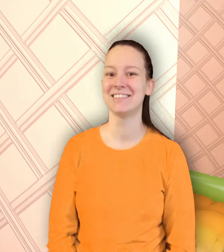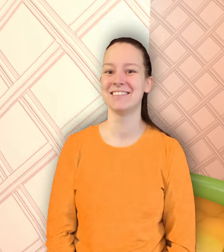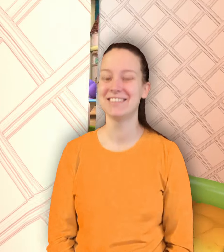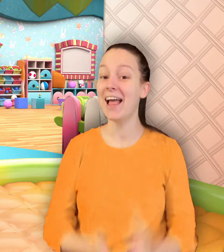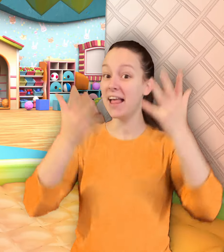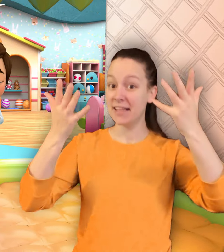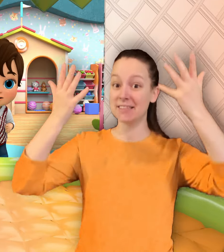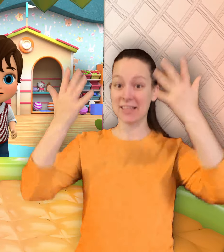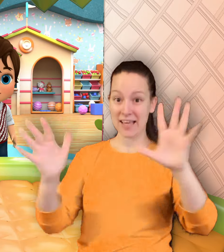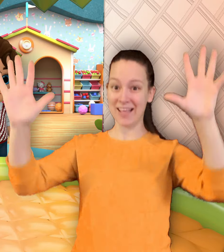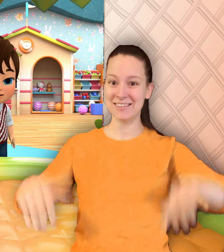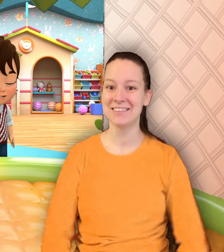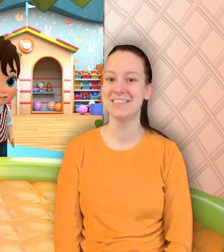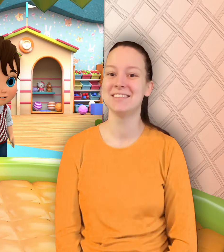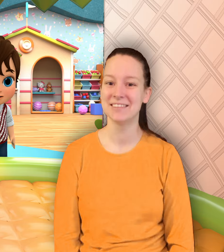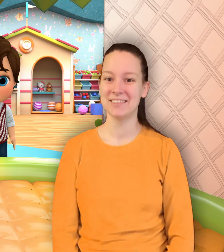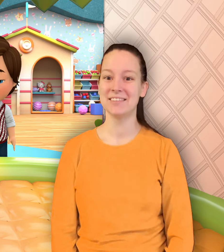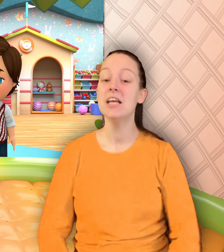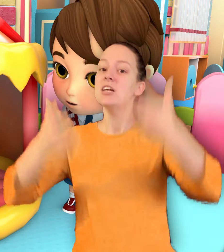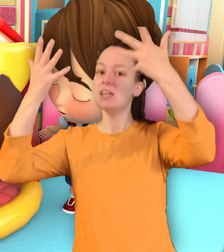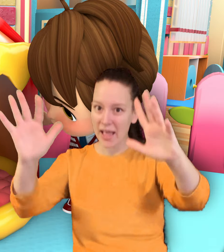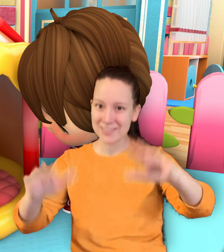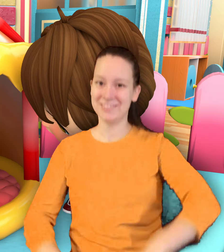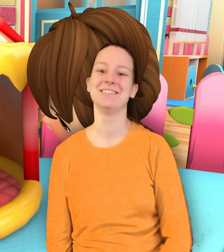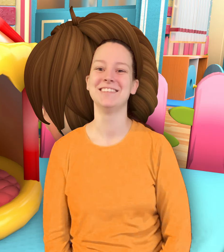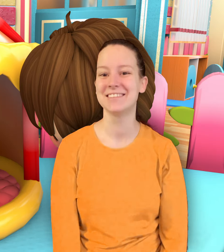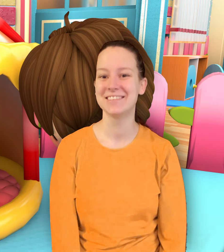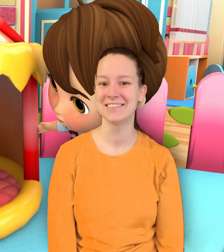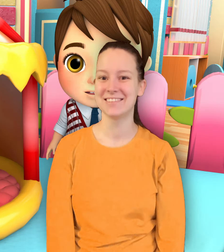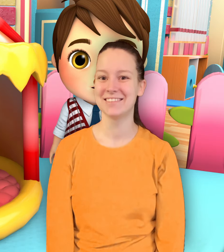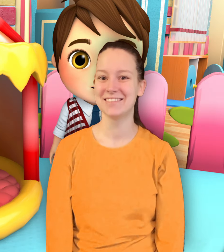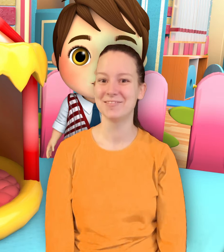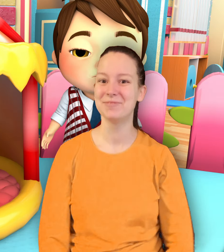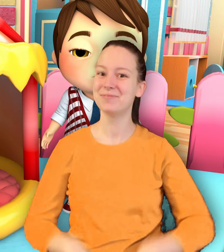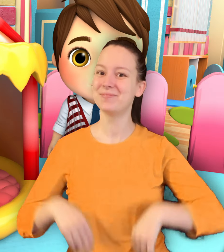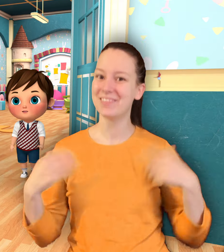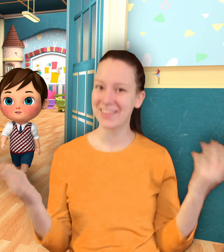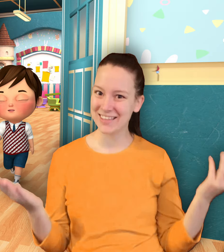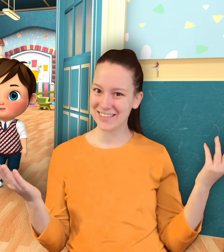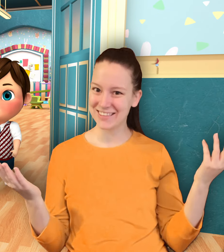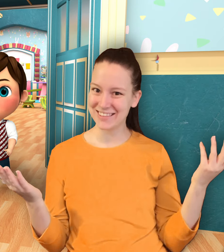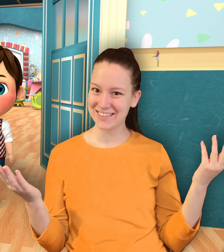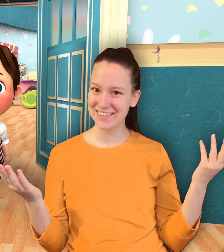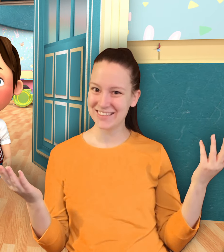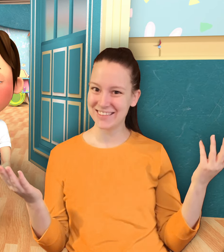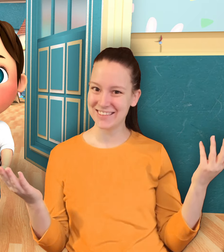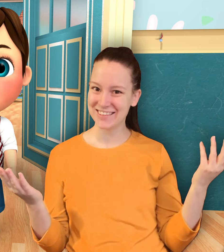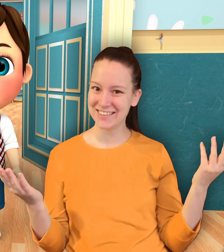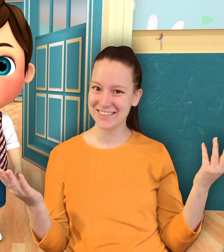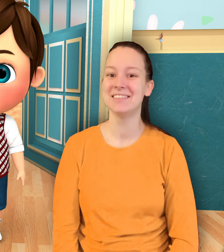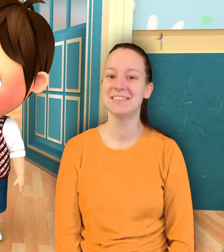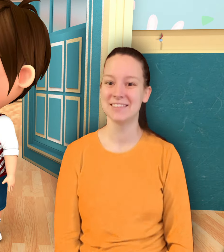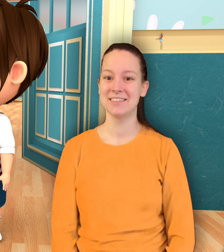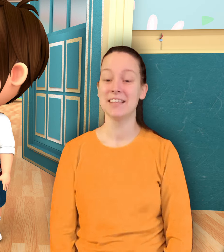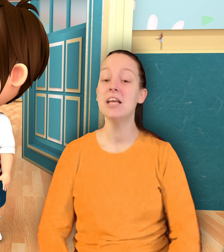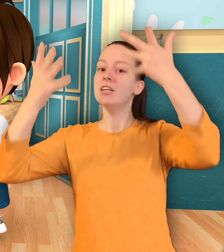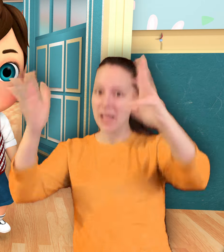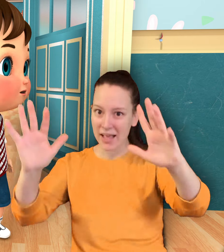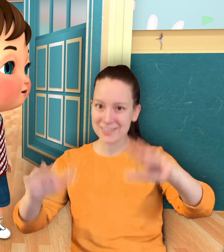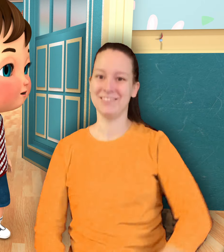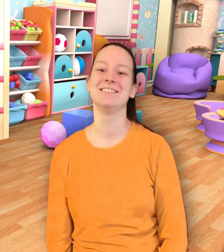楽しい終わり嬉しい楽しい驚